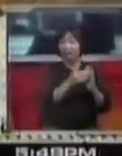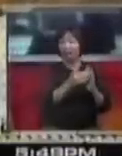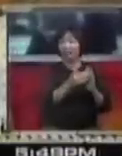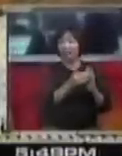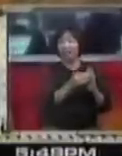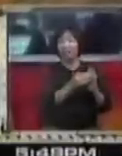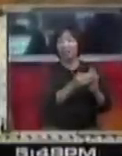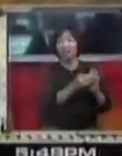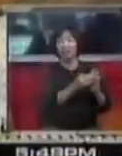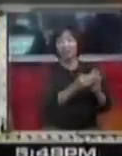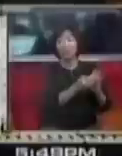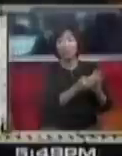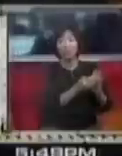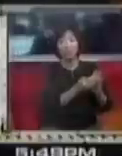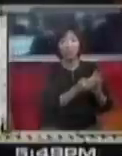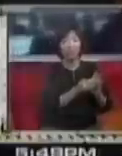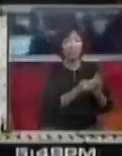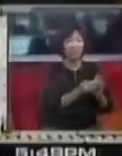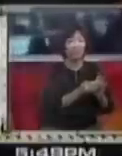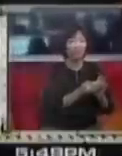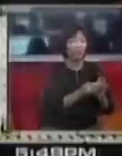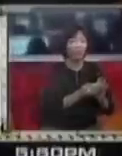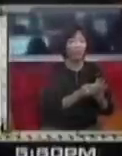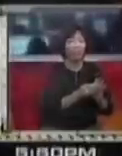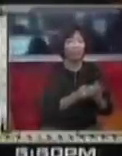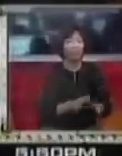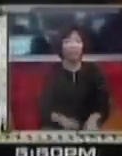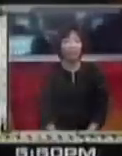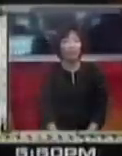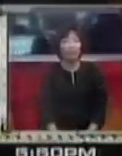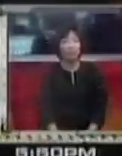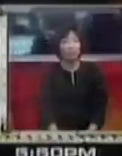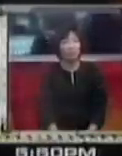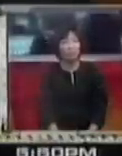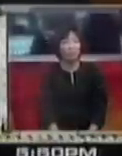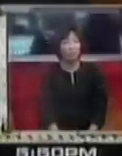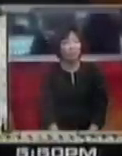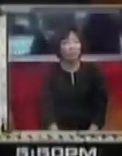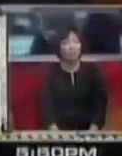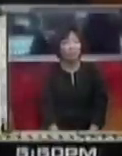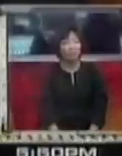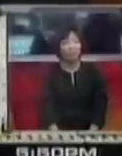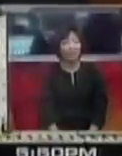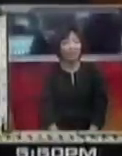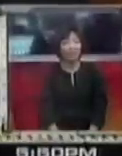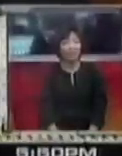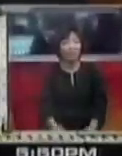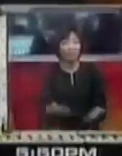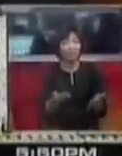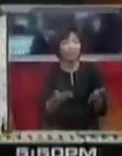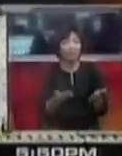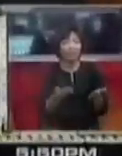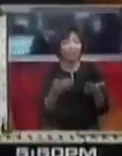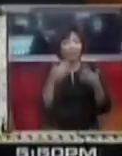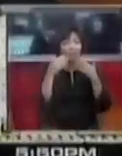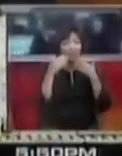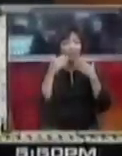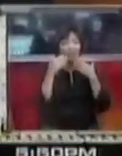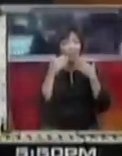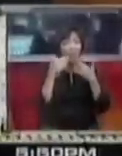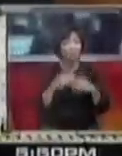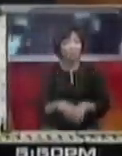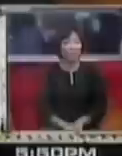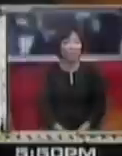nyo? Siyempre, nasaktan para nabastos ako. Atay ko, napapasama sa kanila. Pag nakita ko pa sila, gugulpihin ko sa harapan